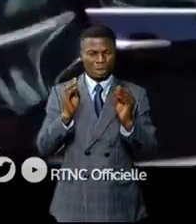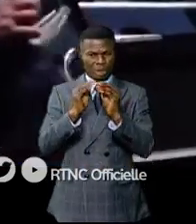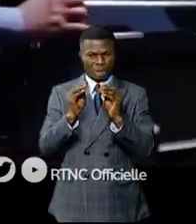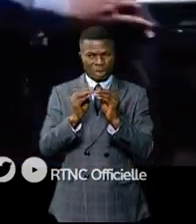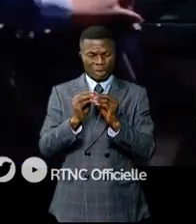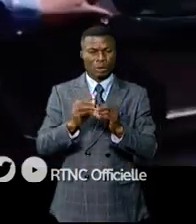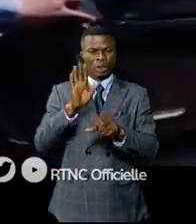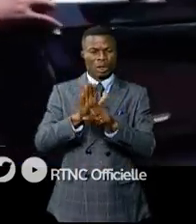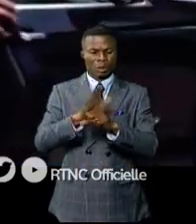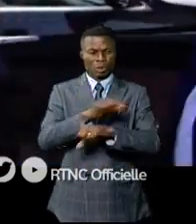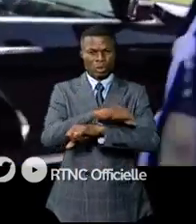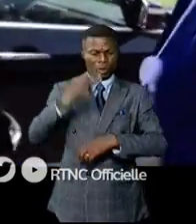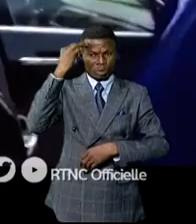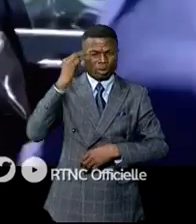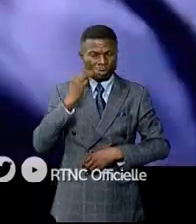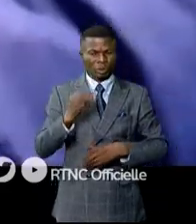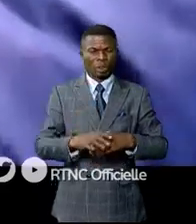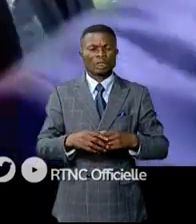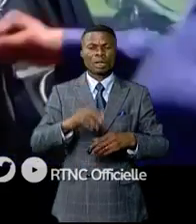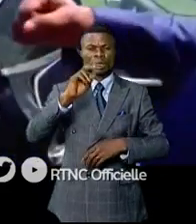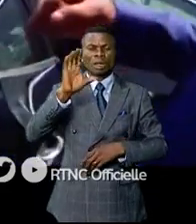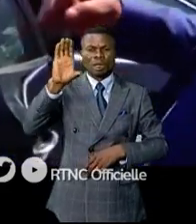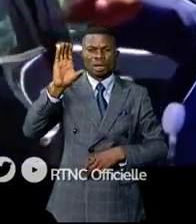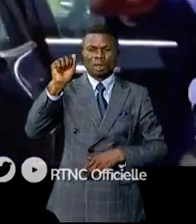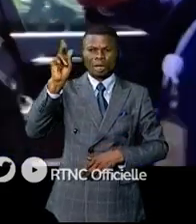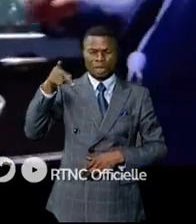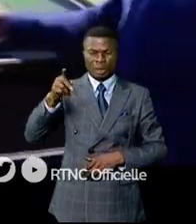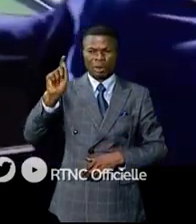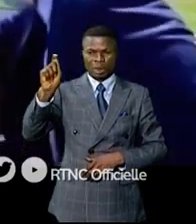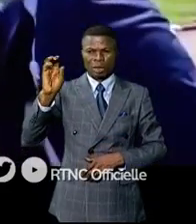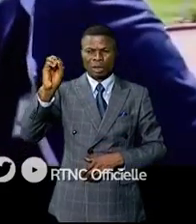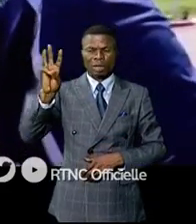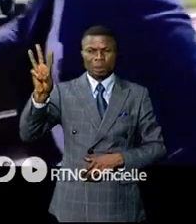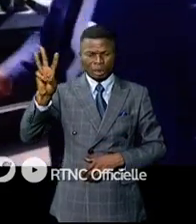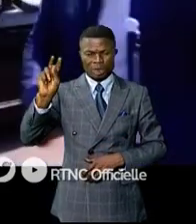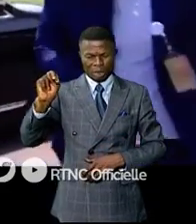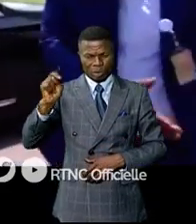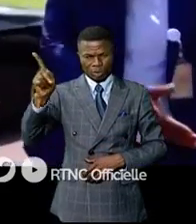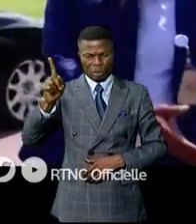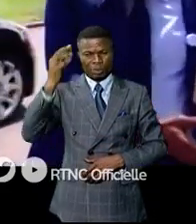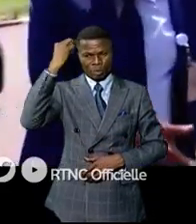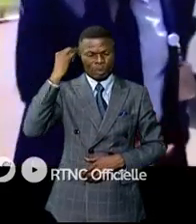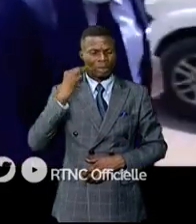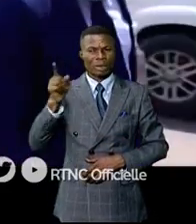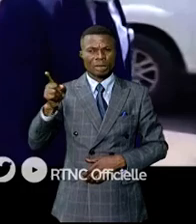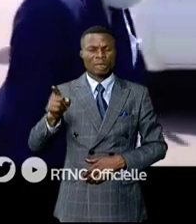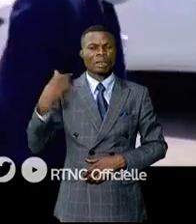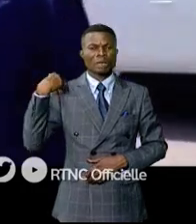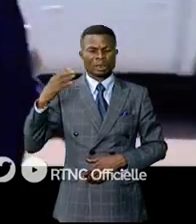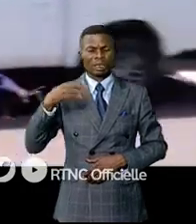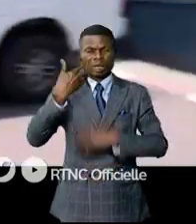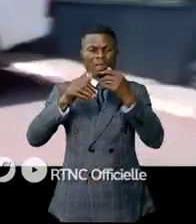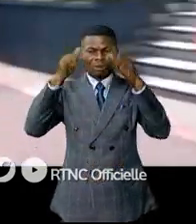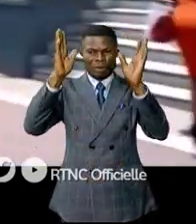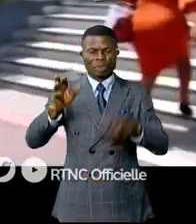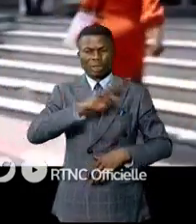consultations ministérielles qui se tiennent à Cape Town, en République sud-africaine. Marie Ntumba Nzeza, ministre d'État, ministre des Affaires